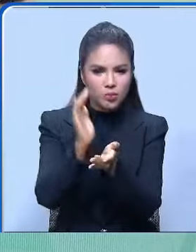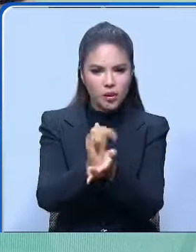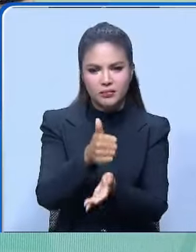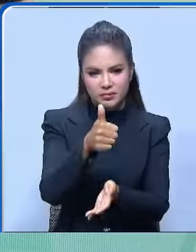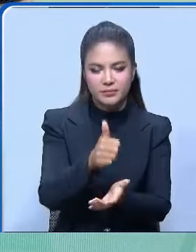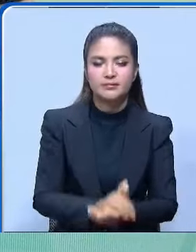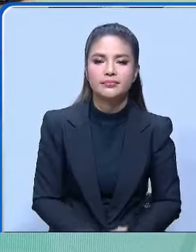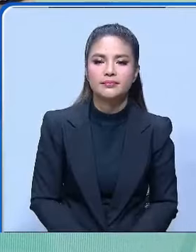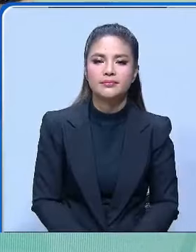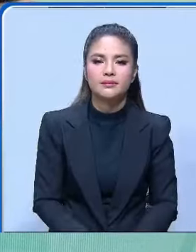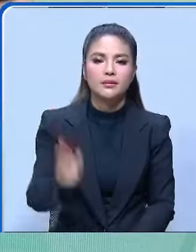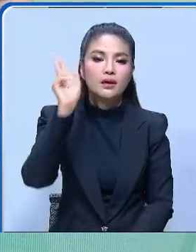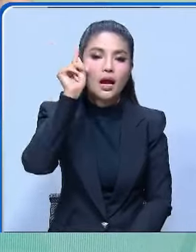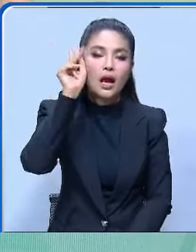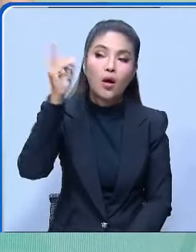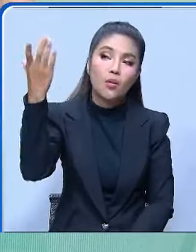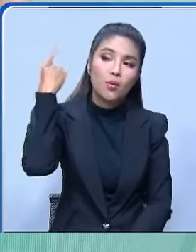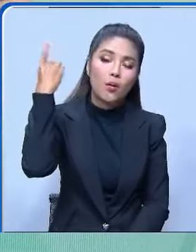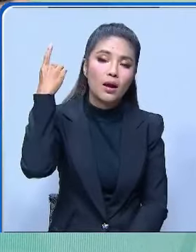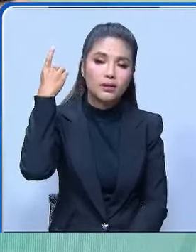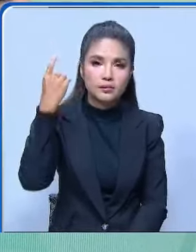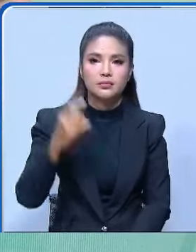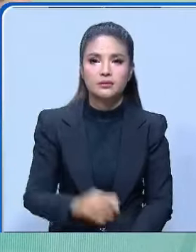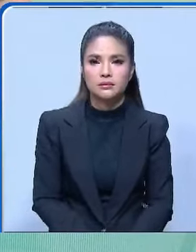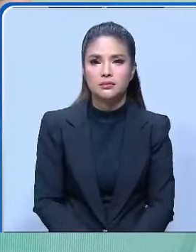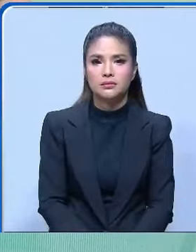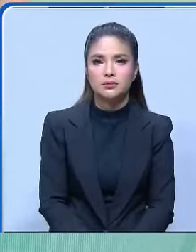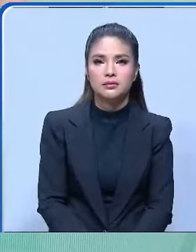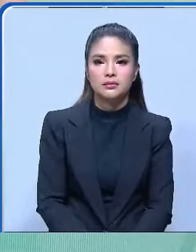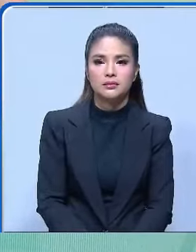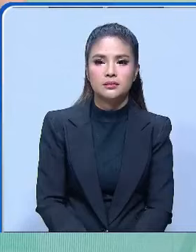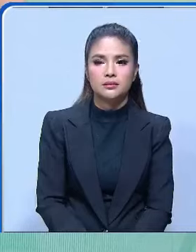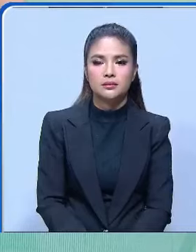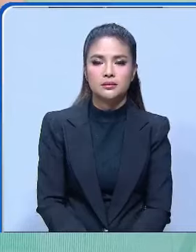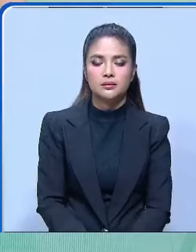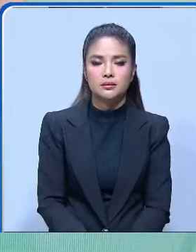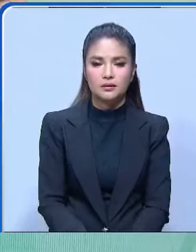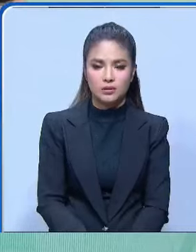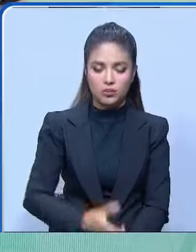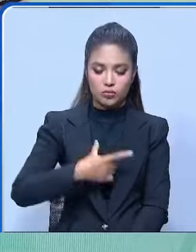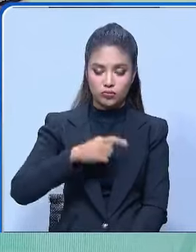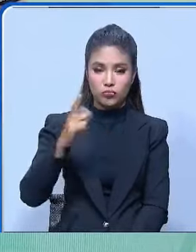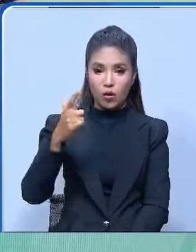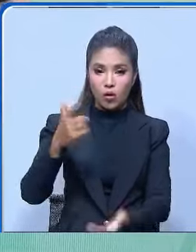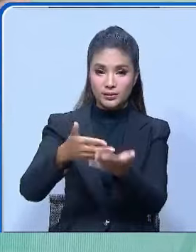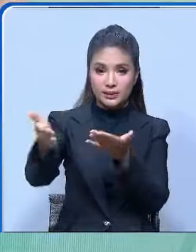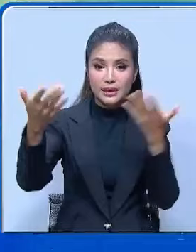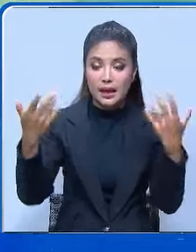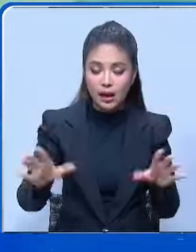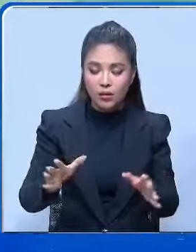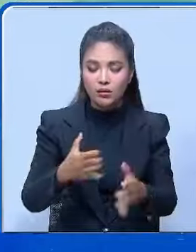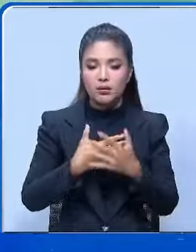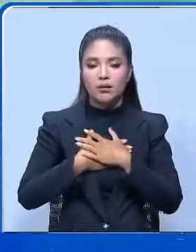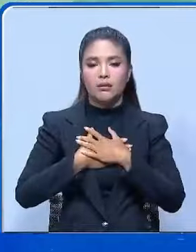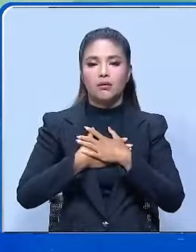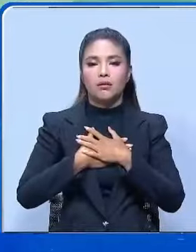ส่วนอีกหนึ่งข่าวใหญ่เมื่อวานนี้ที่ทำให้หลายๆคนโดยเฉพาะคนที่ตกเป็นเหยื่อซื้อทองไปแล้วใจหายไปตามๆกันนะคุณผู้ช